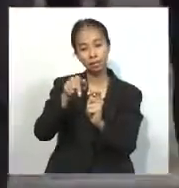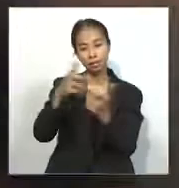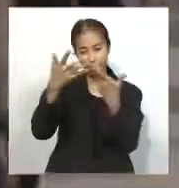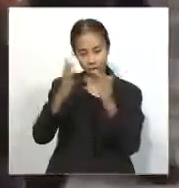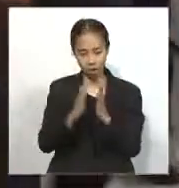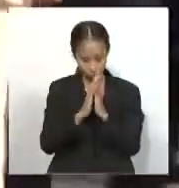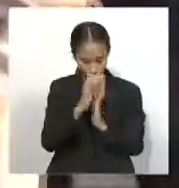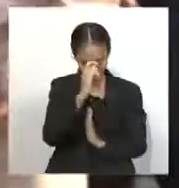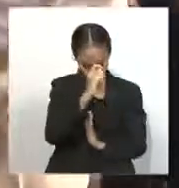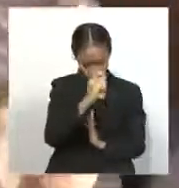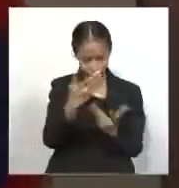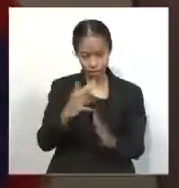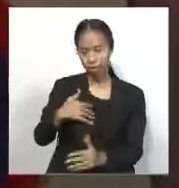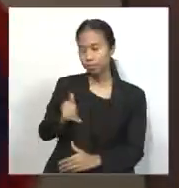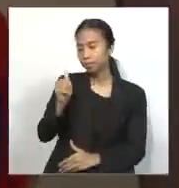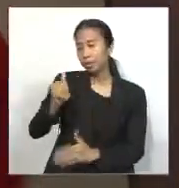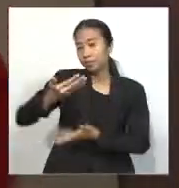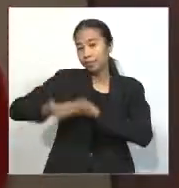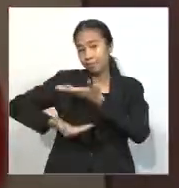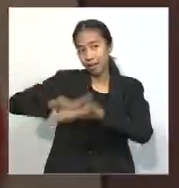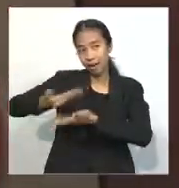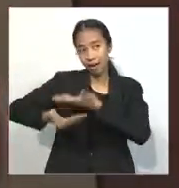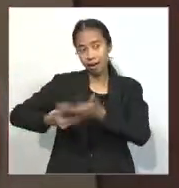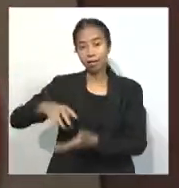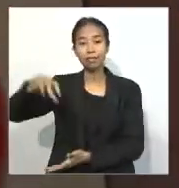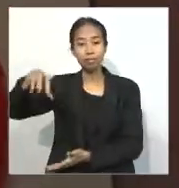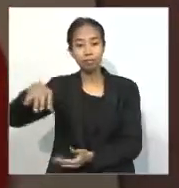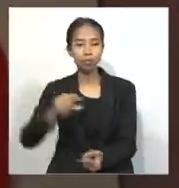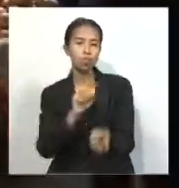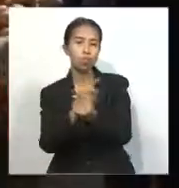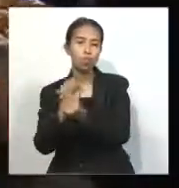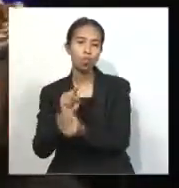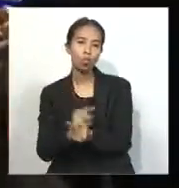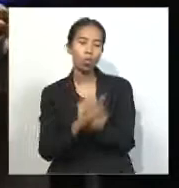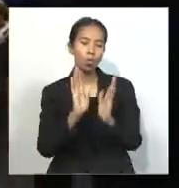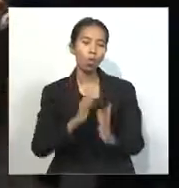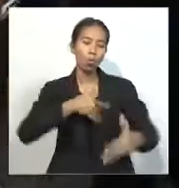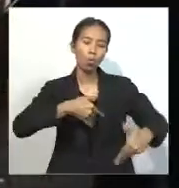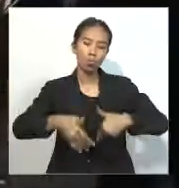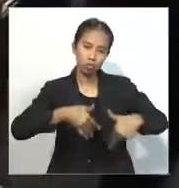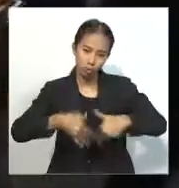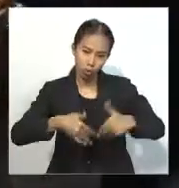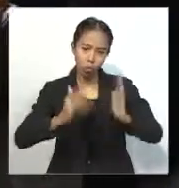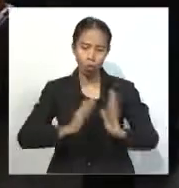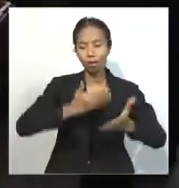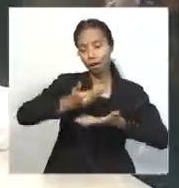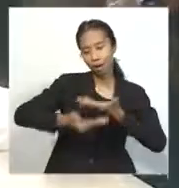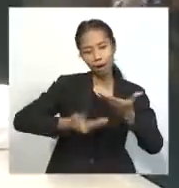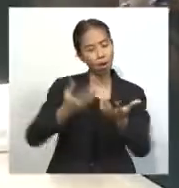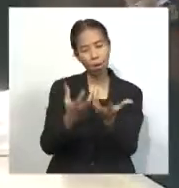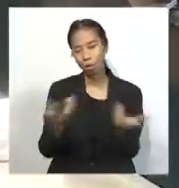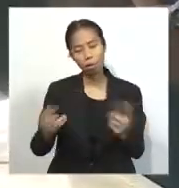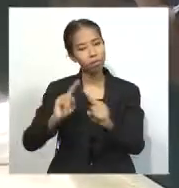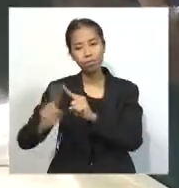ากนั้นเยี่ยมชมตลาดพระประแดงโดยนายกรัฐมนตรีทักทายและพูดคุยกับพ่อค้าแม่ค้าและประชาชนที่มาจับจ่